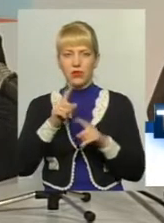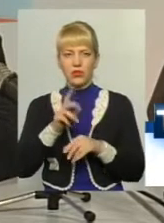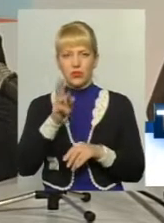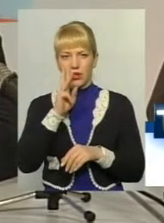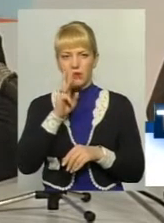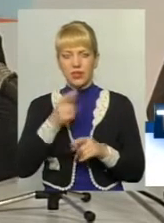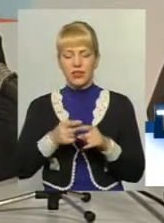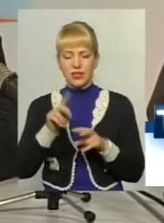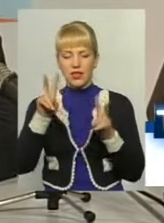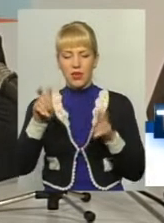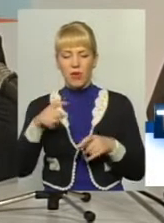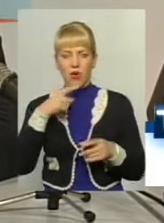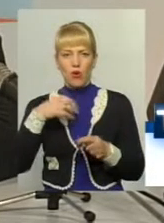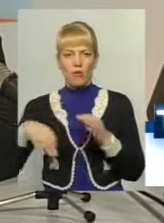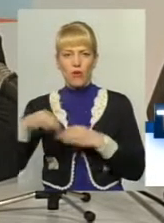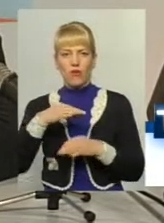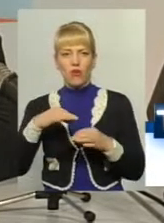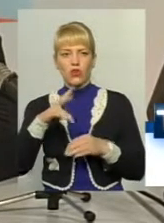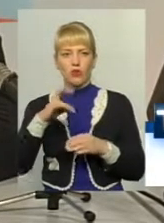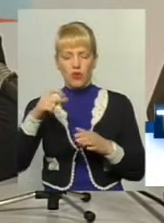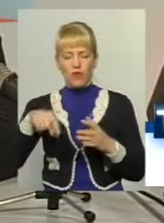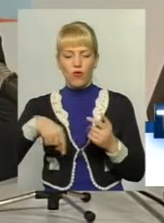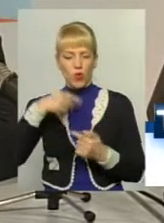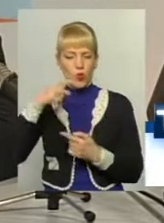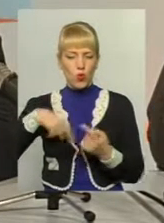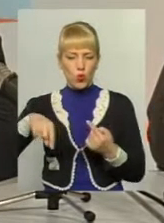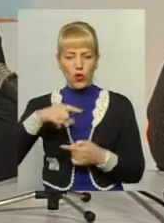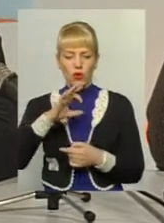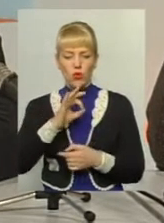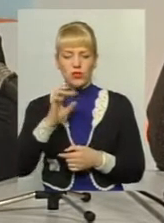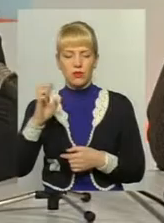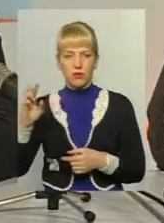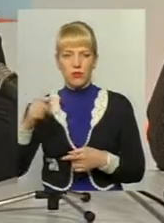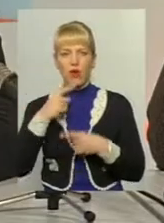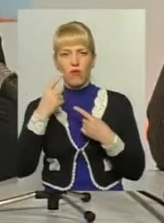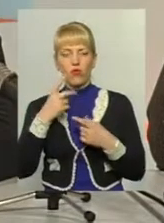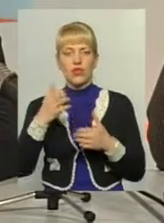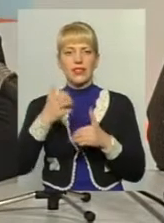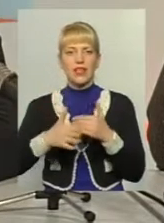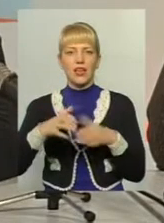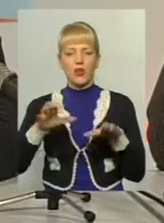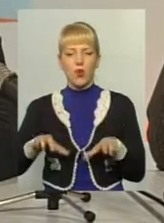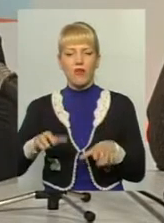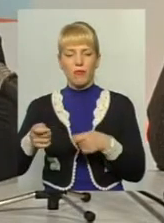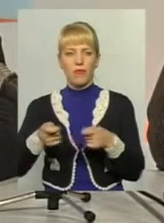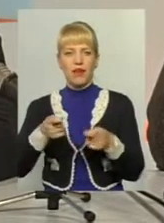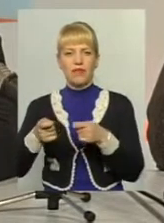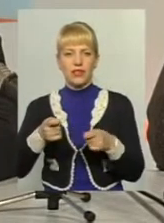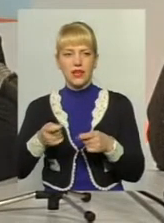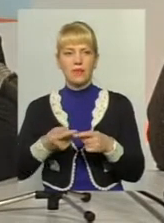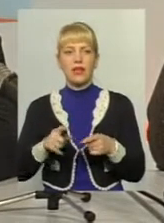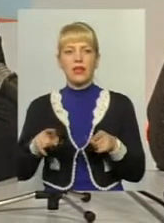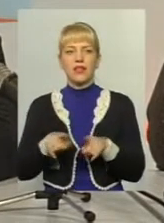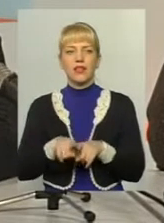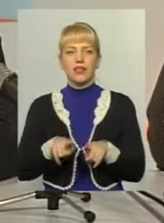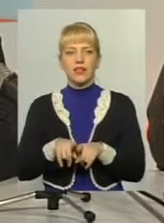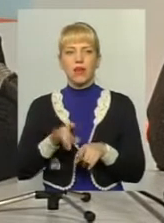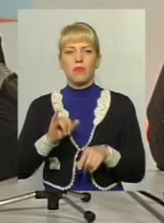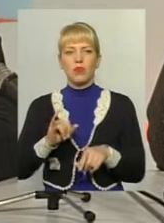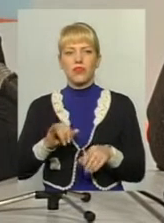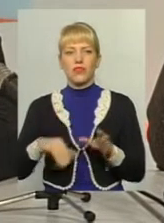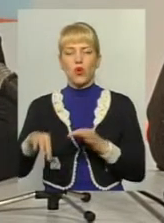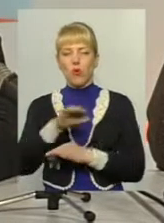вирішують. Як правило, дивіться, якщо людина працює по сумісництву, то це їй не стосується, підняття мінімальної заробітної.